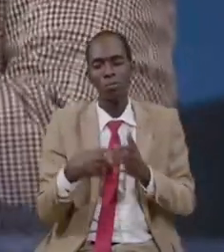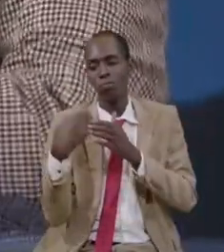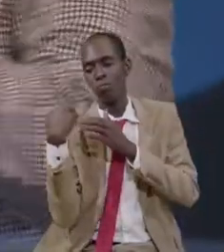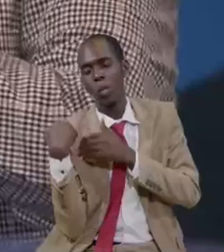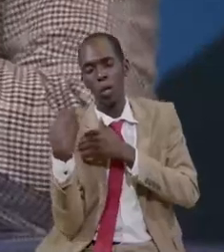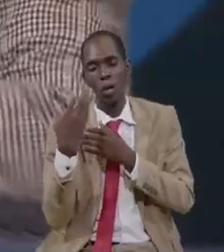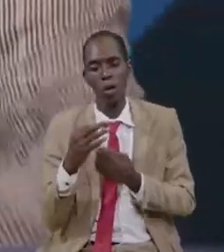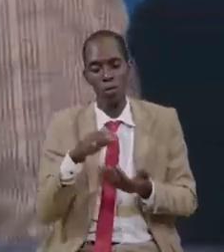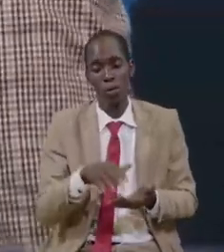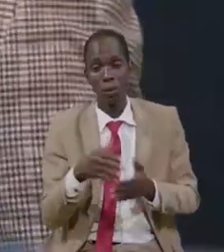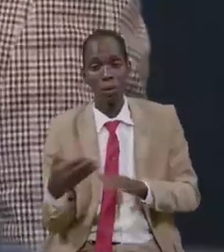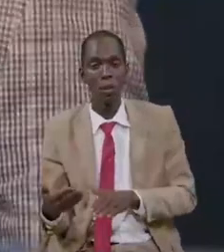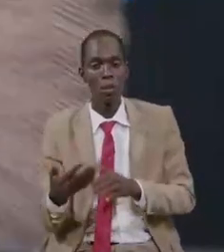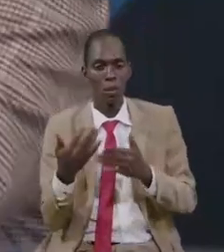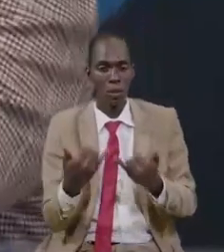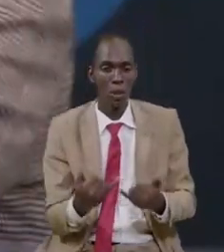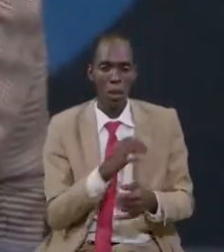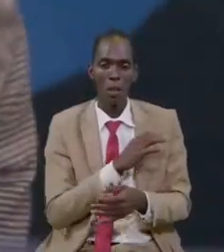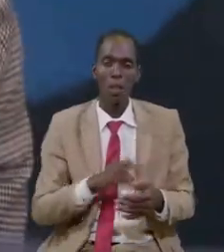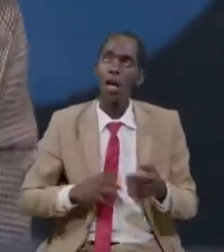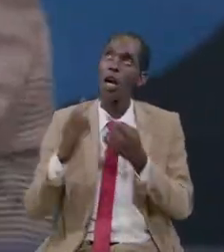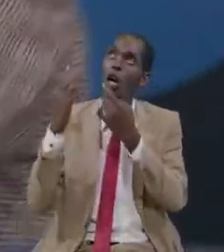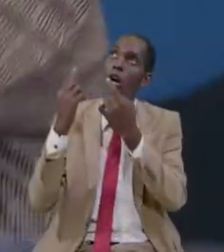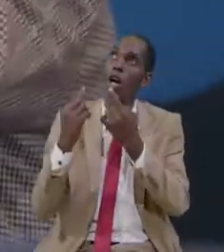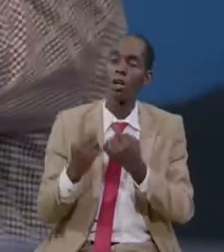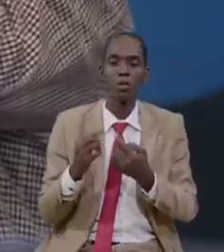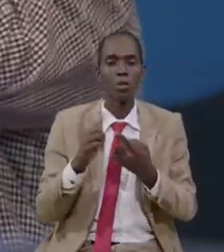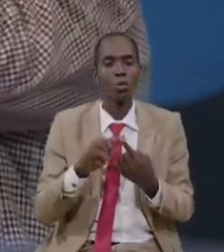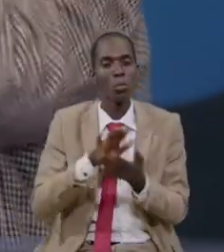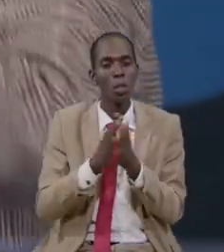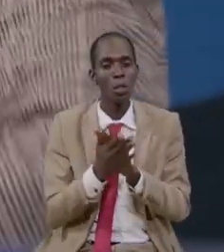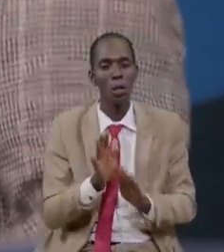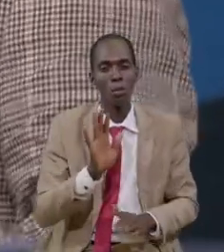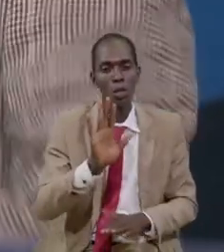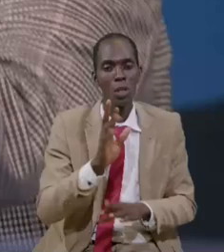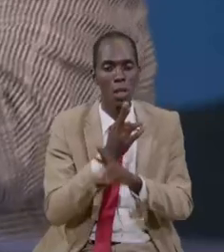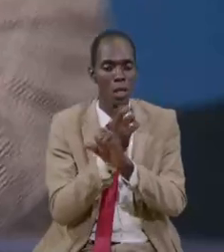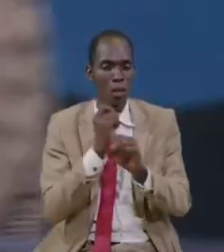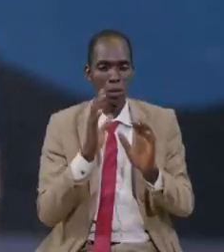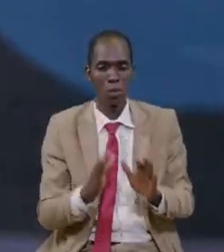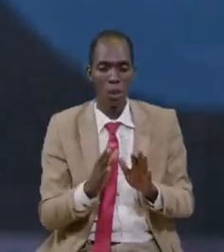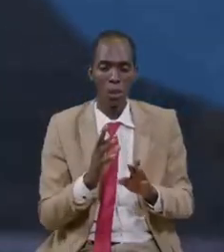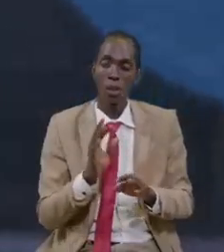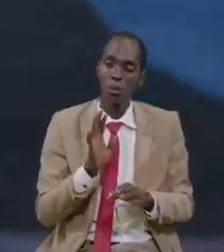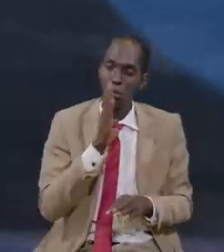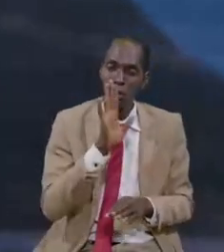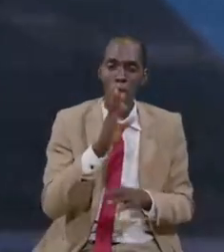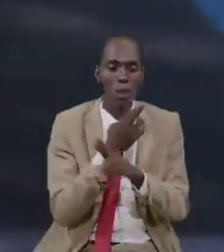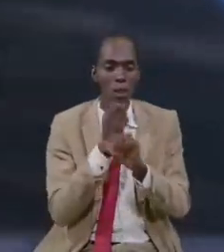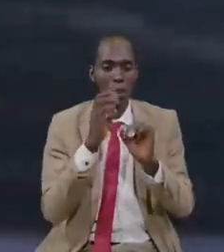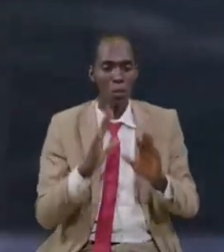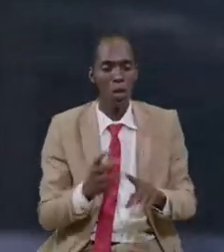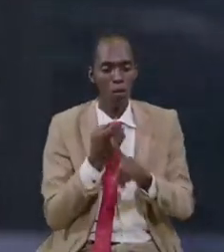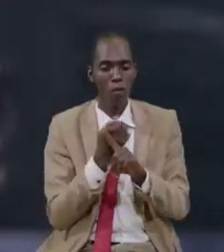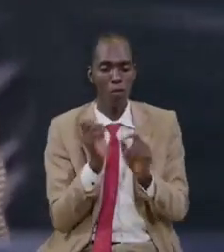péché? Christ est venu maintenant, et il est venu pour être un rédempteur de l'esclavage.